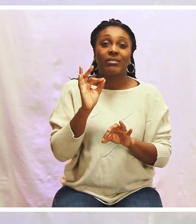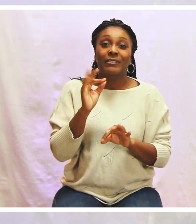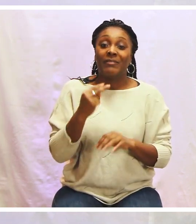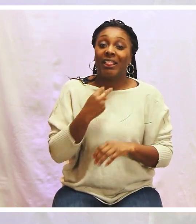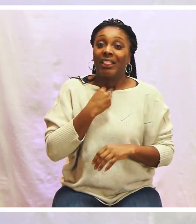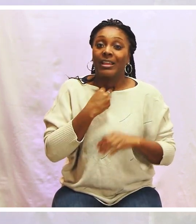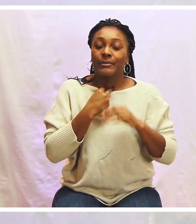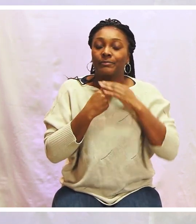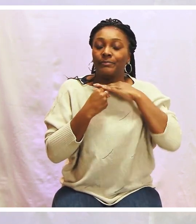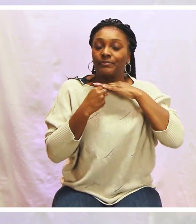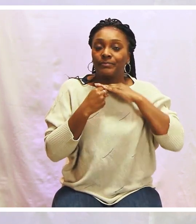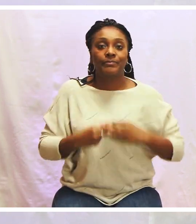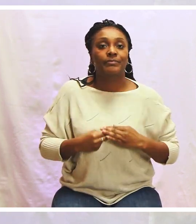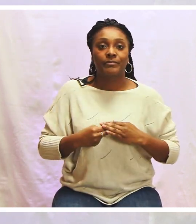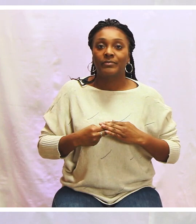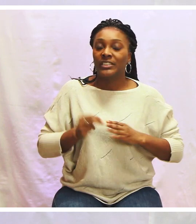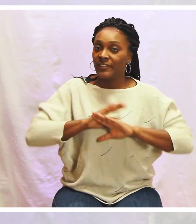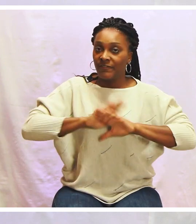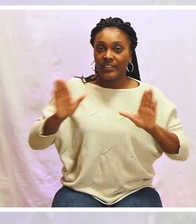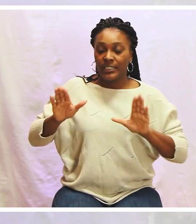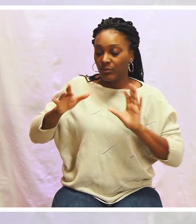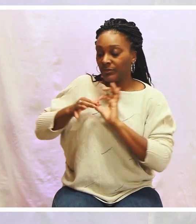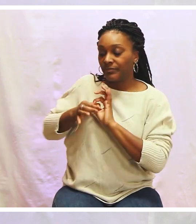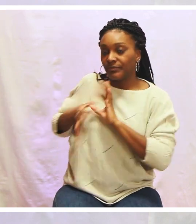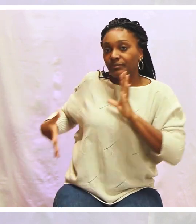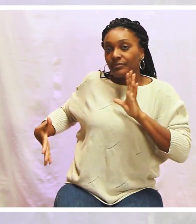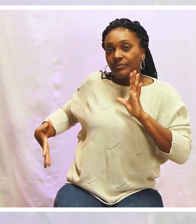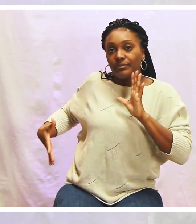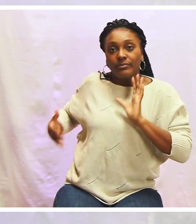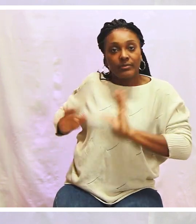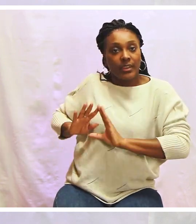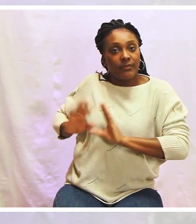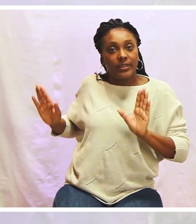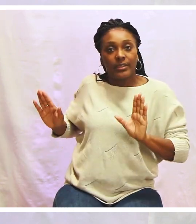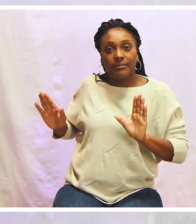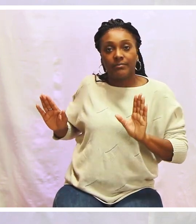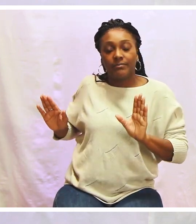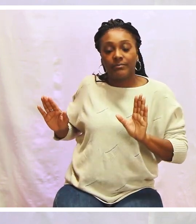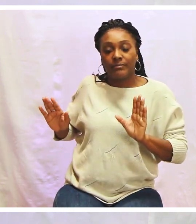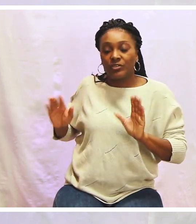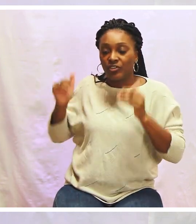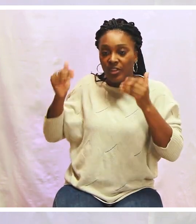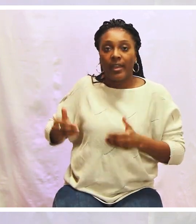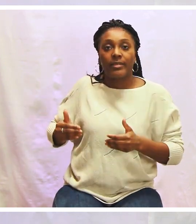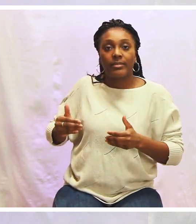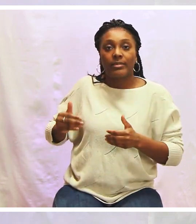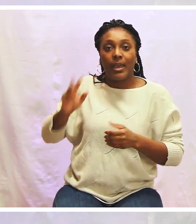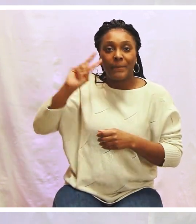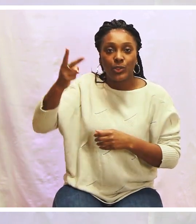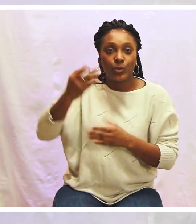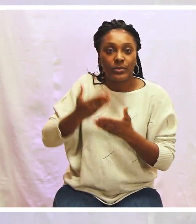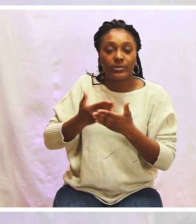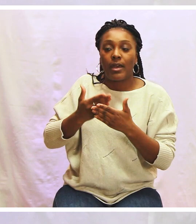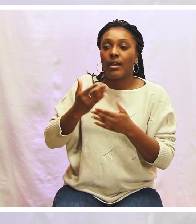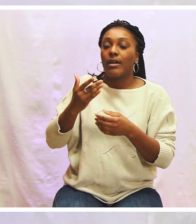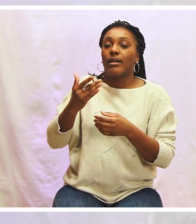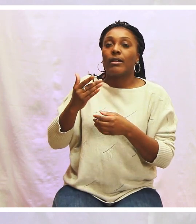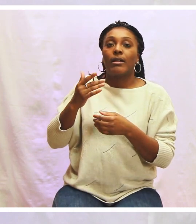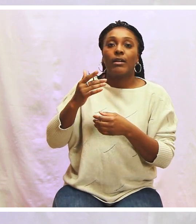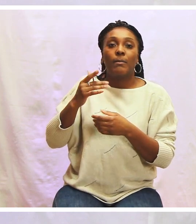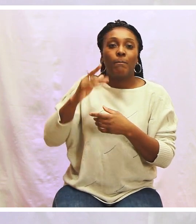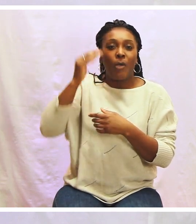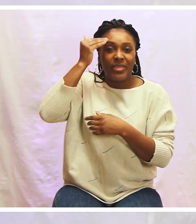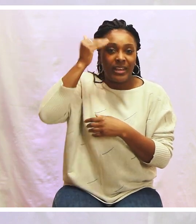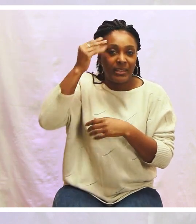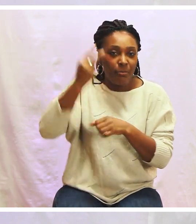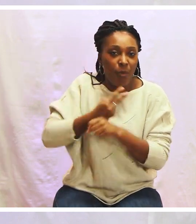laisse là de côté. Seigneur, je sors de cette zone-là, de ces habitudes-là, de cette mentalité, peut-être